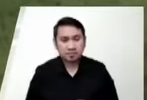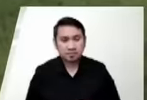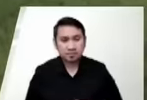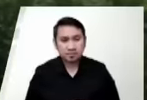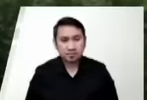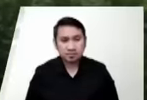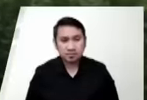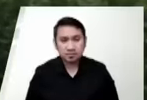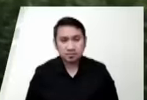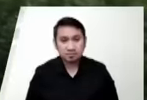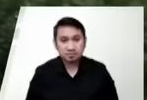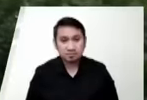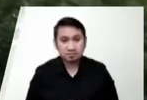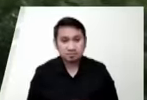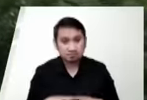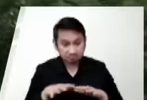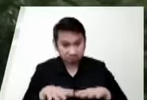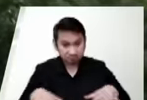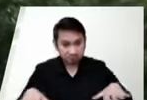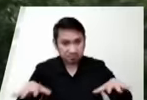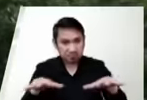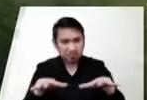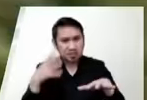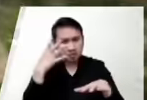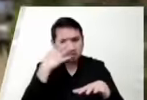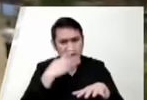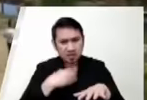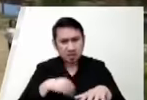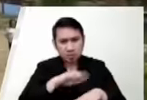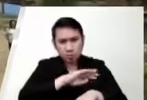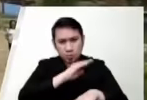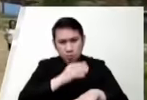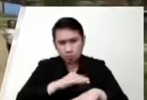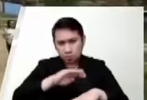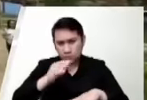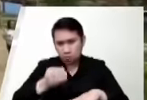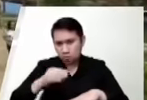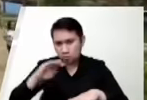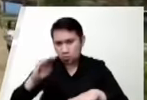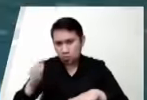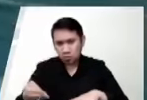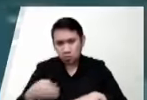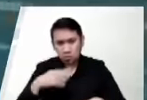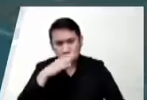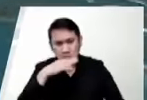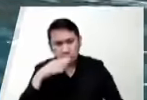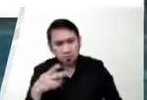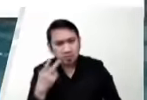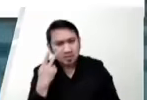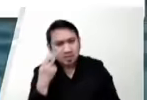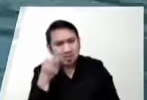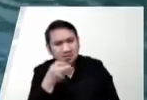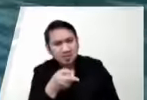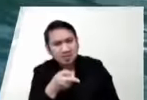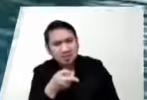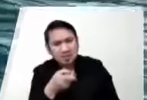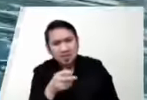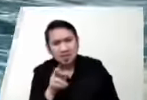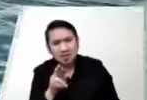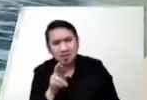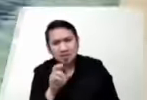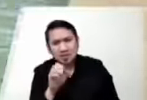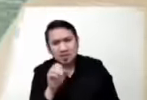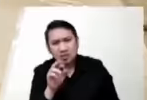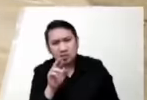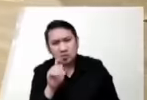Sa gitna ng nakakamanghang Chocolate Hills ng Bohol, panira sa paningin ng ilan ang resort na ito na itinayo sa paanan